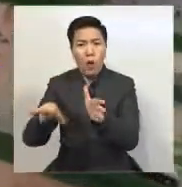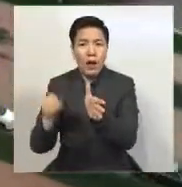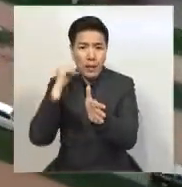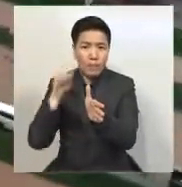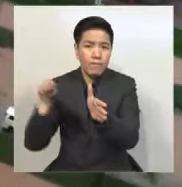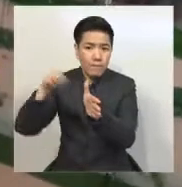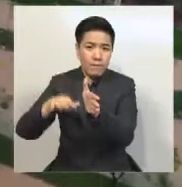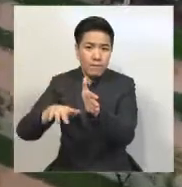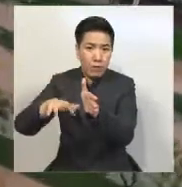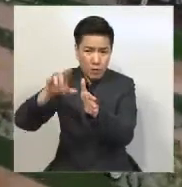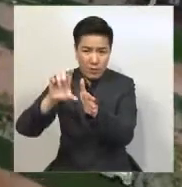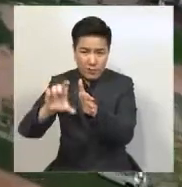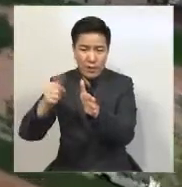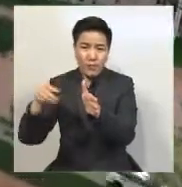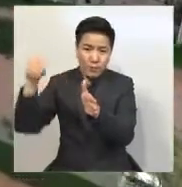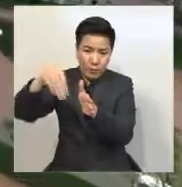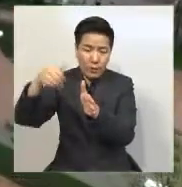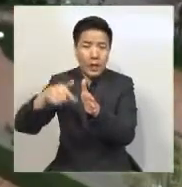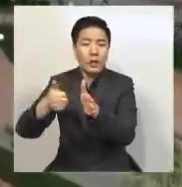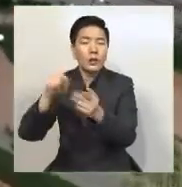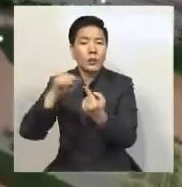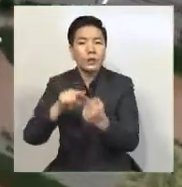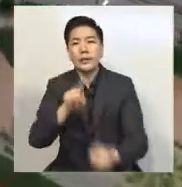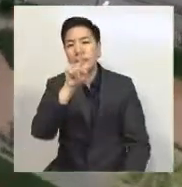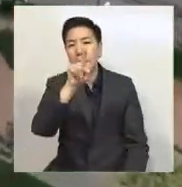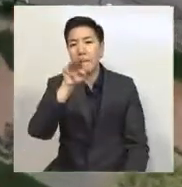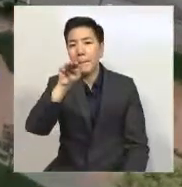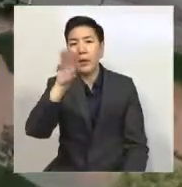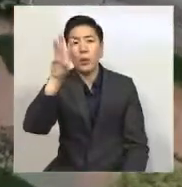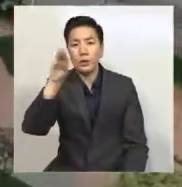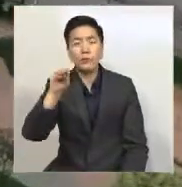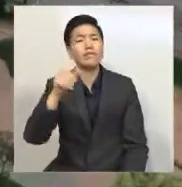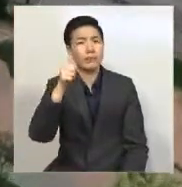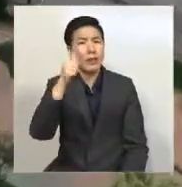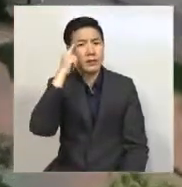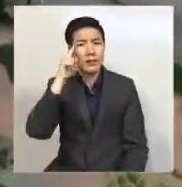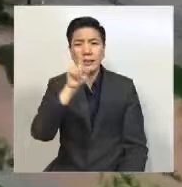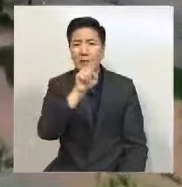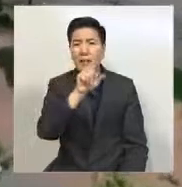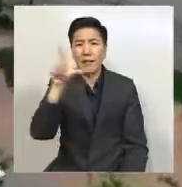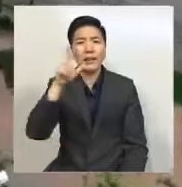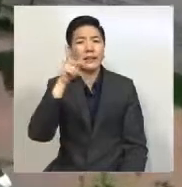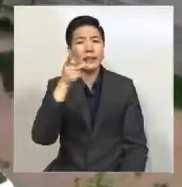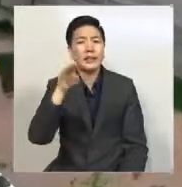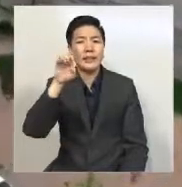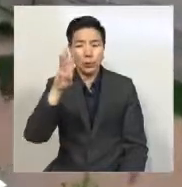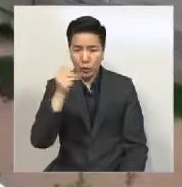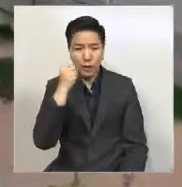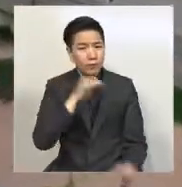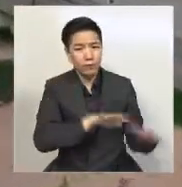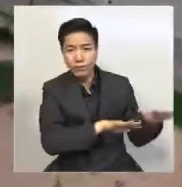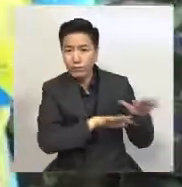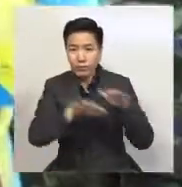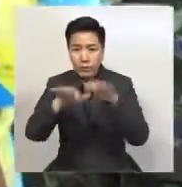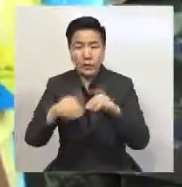ะรับน้ำมวลน้ำก้อนนี้เนี่ยอยู่อีกประมาณ1เมตร60เซนนะครับก็อีกประมาณล้านกว่าคิวนะครับเพราะนั้นก็ณข